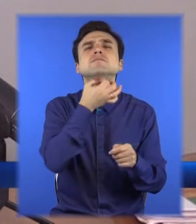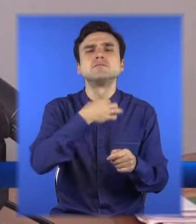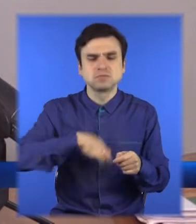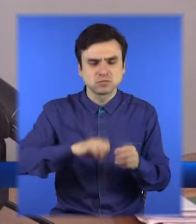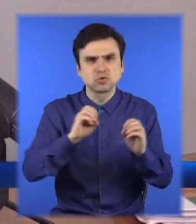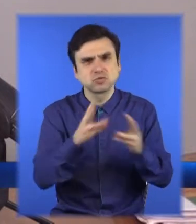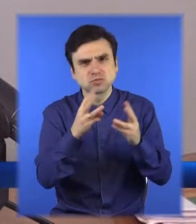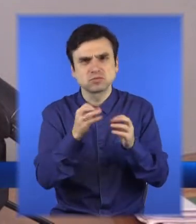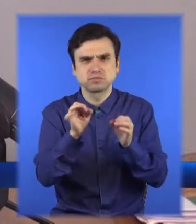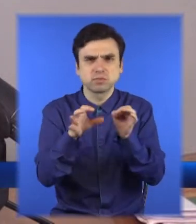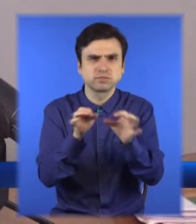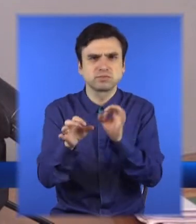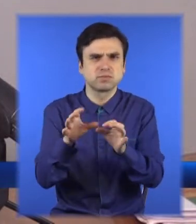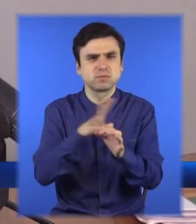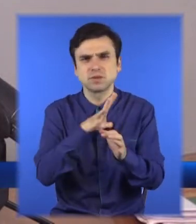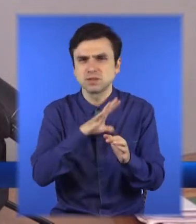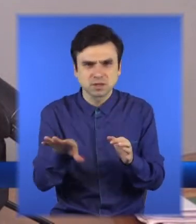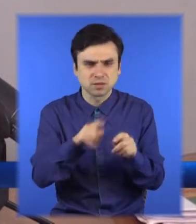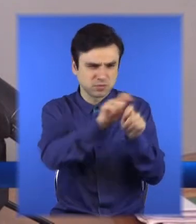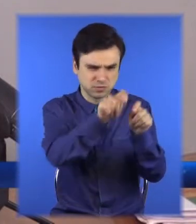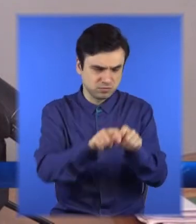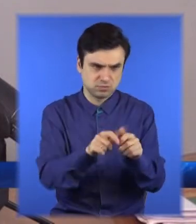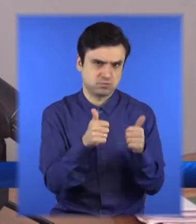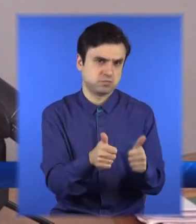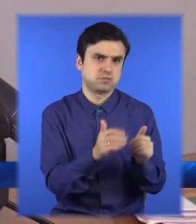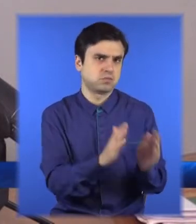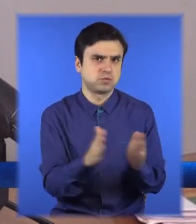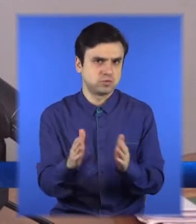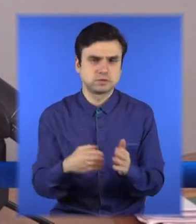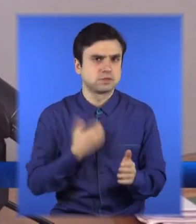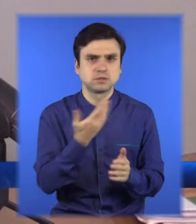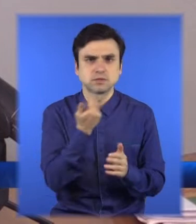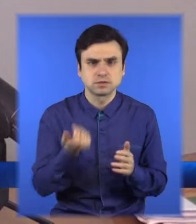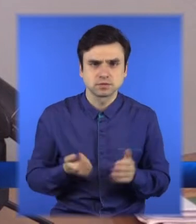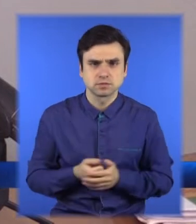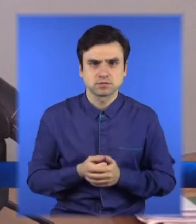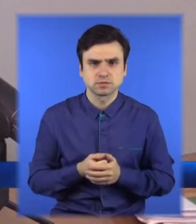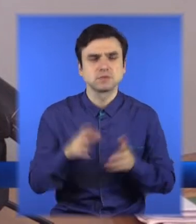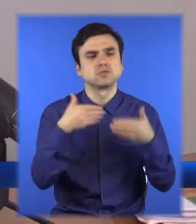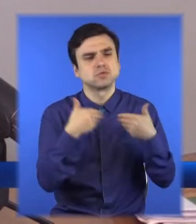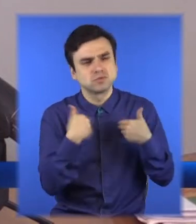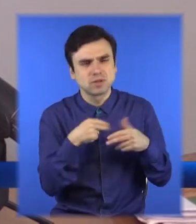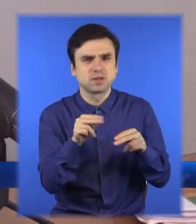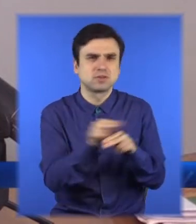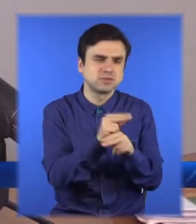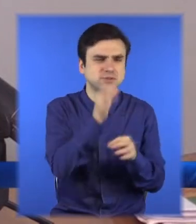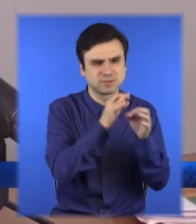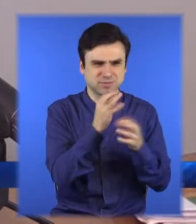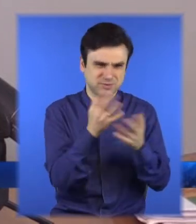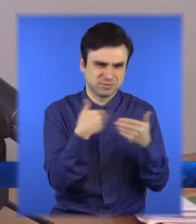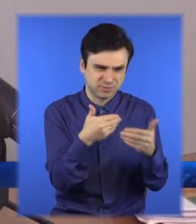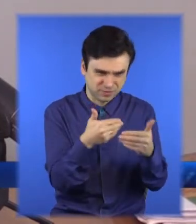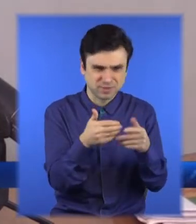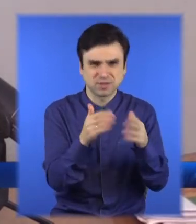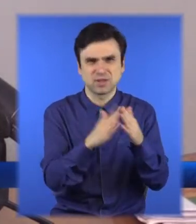і на предмет ожога пищевода і ротової полості. Нічого не знайдено, дані рекомендації, і діти пішли